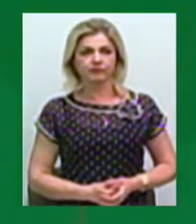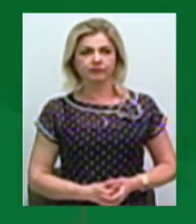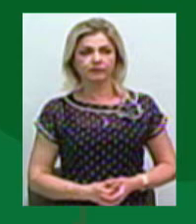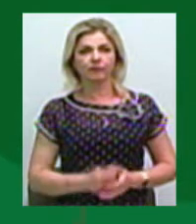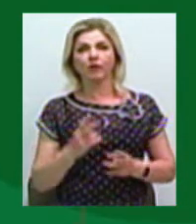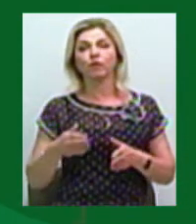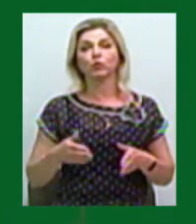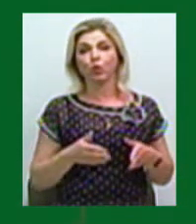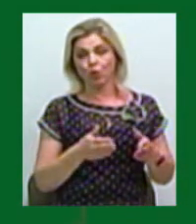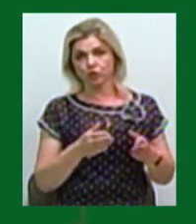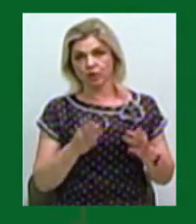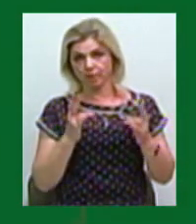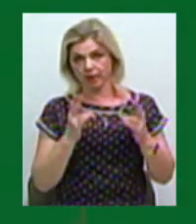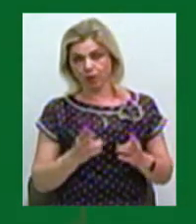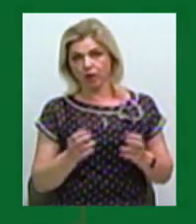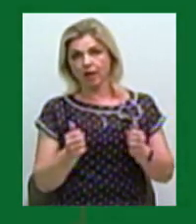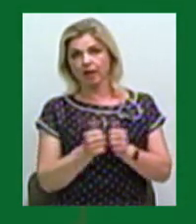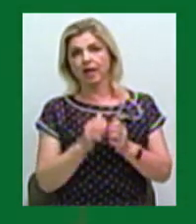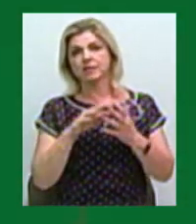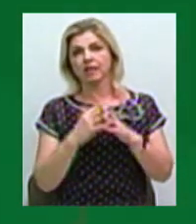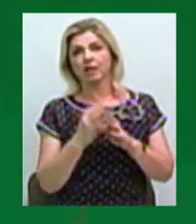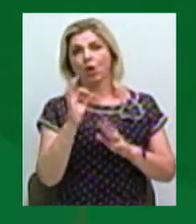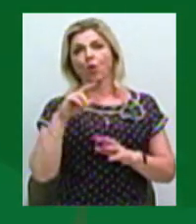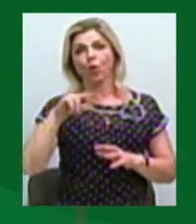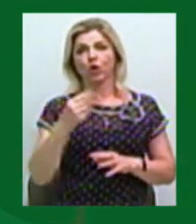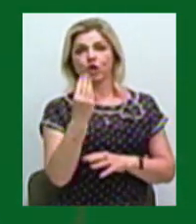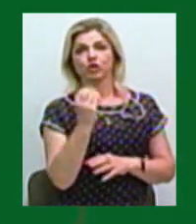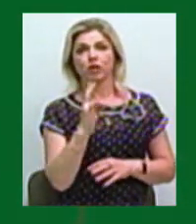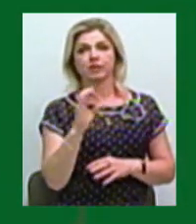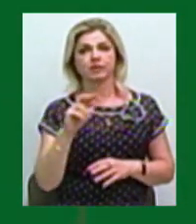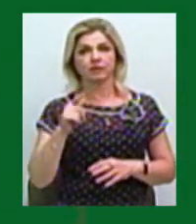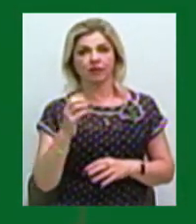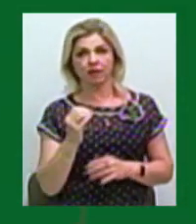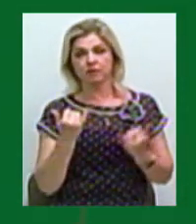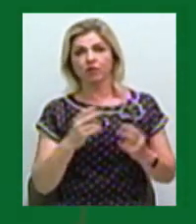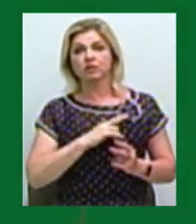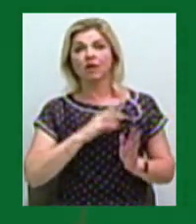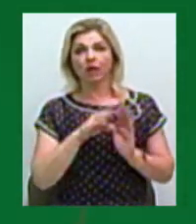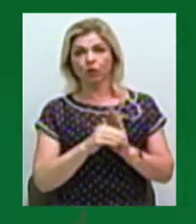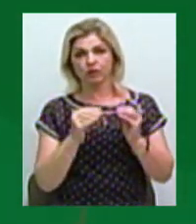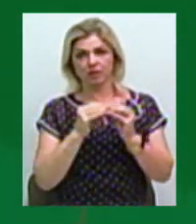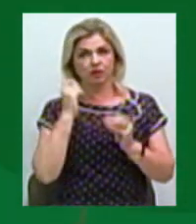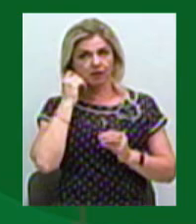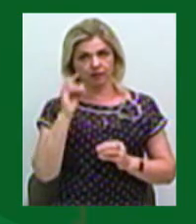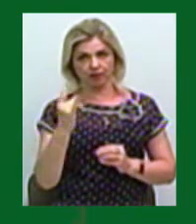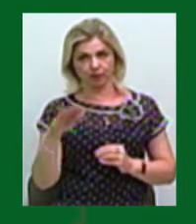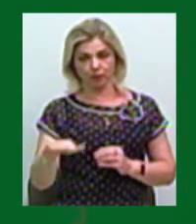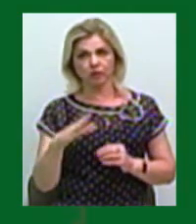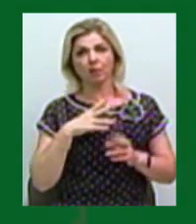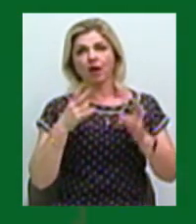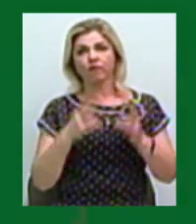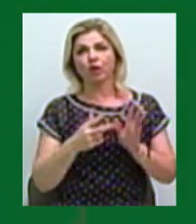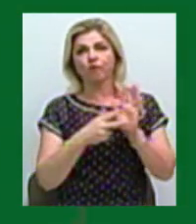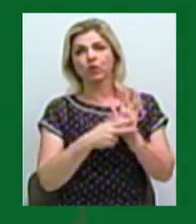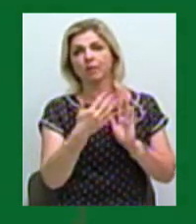В дорожньо-транспортній пригоді поблизу села Ольшанське сьогодні загинув 10-річний хлопчик. Аварія сталася о